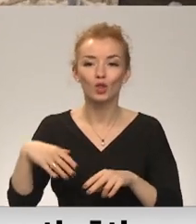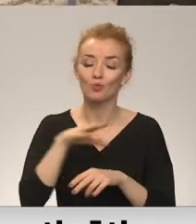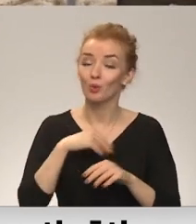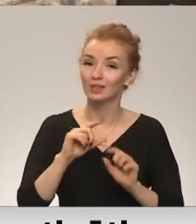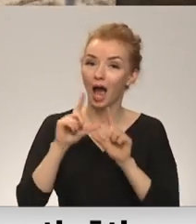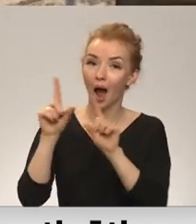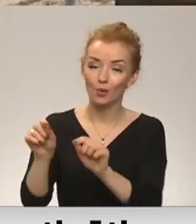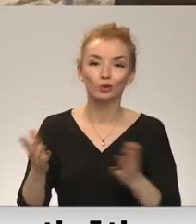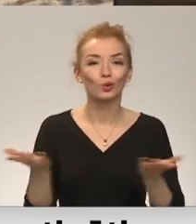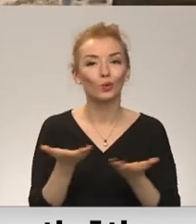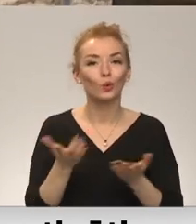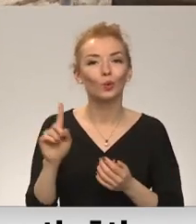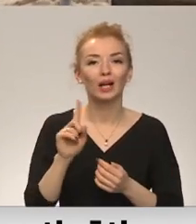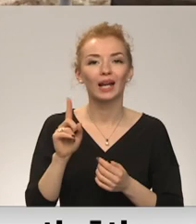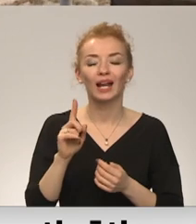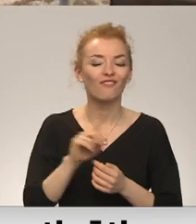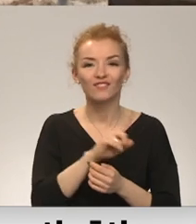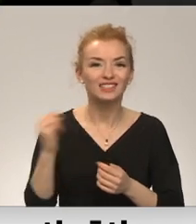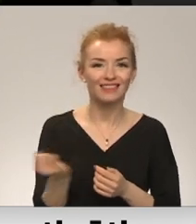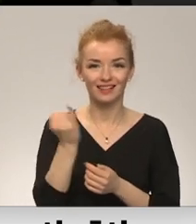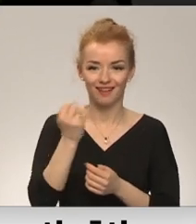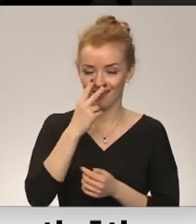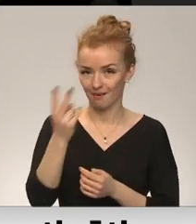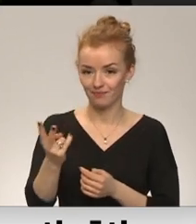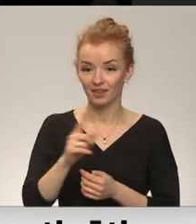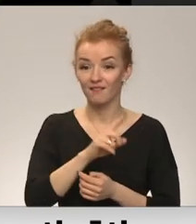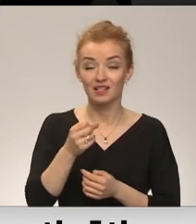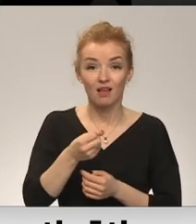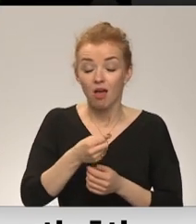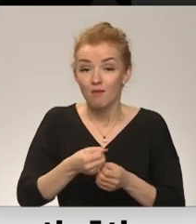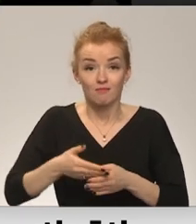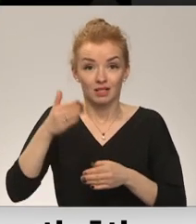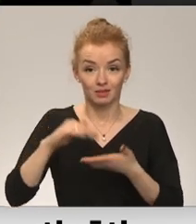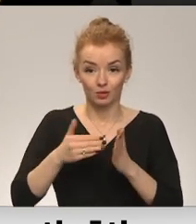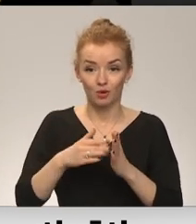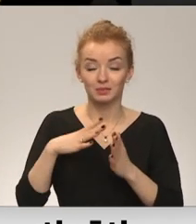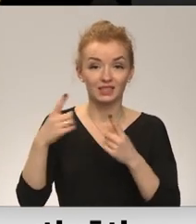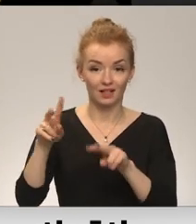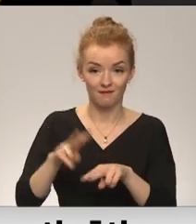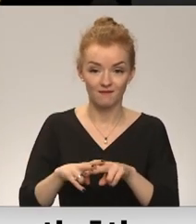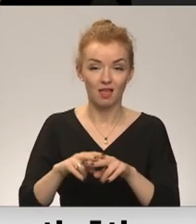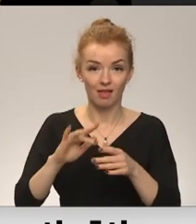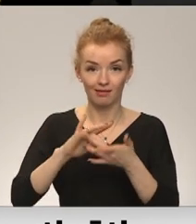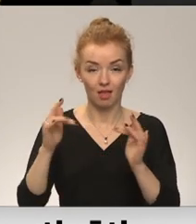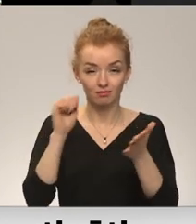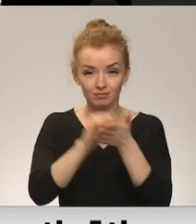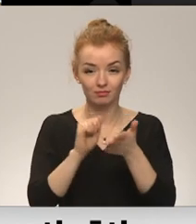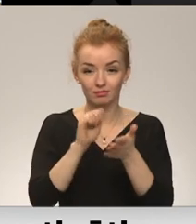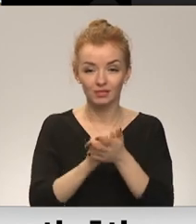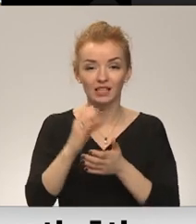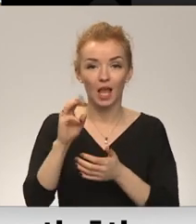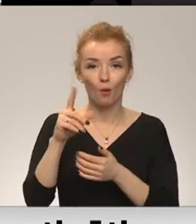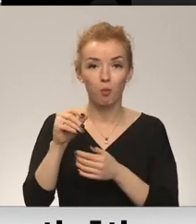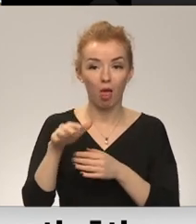jāaizbrauc, kur ir ekstrēmāki. Ekstrēmāk bijis citviet. Sociālajos tīklos cilvēki dalās ar attēliem no